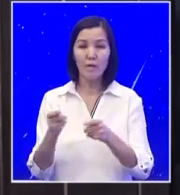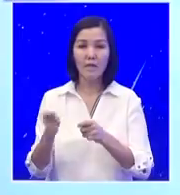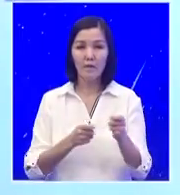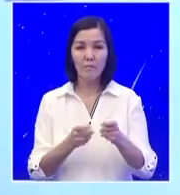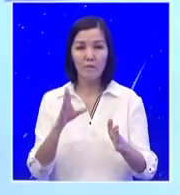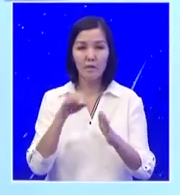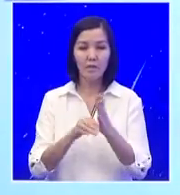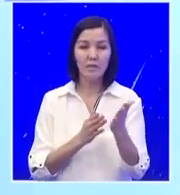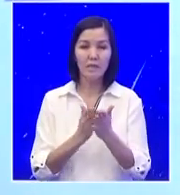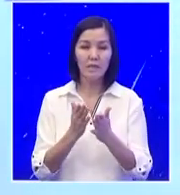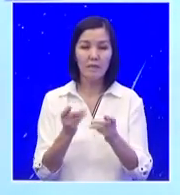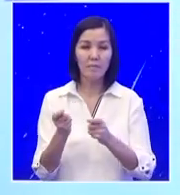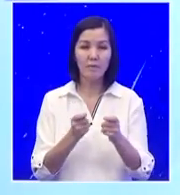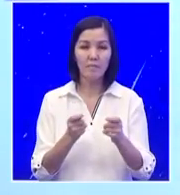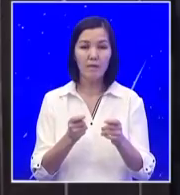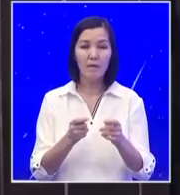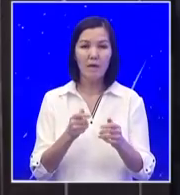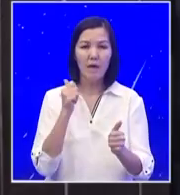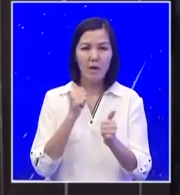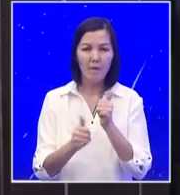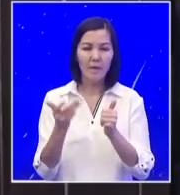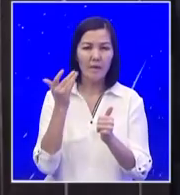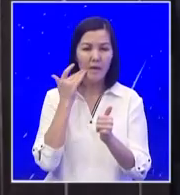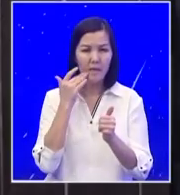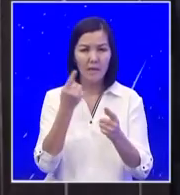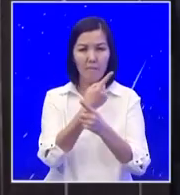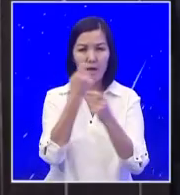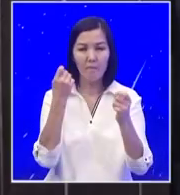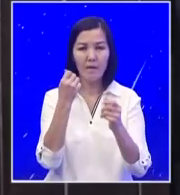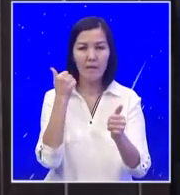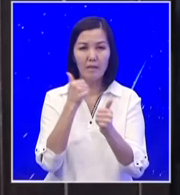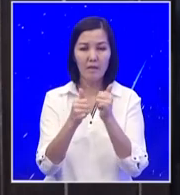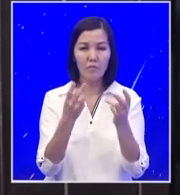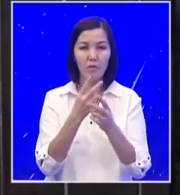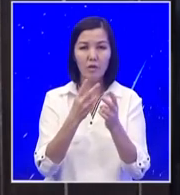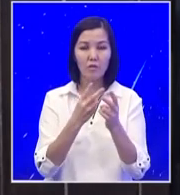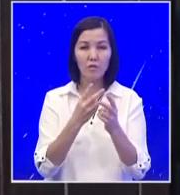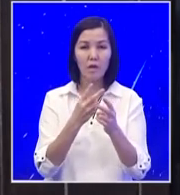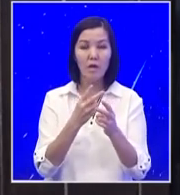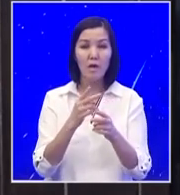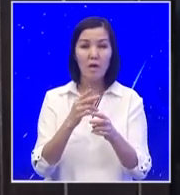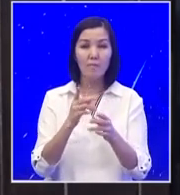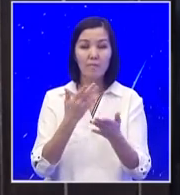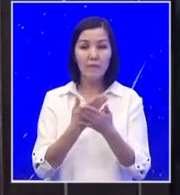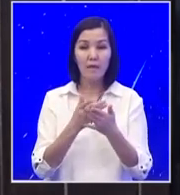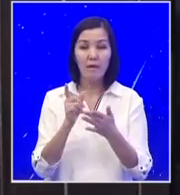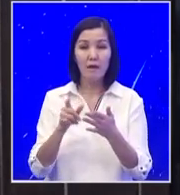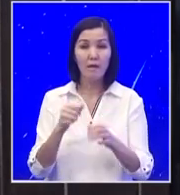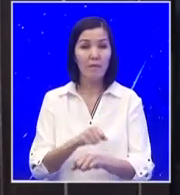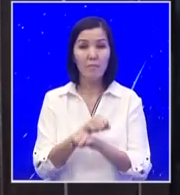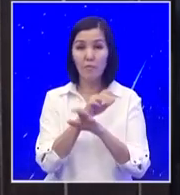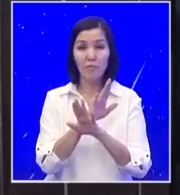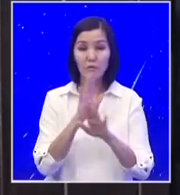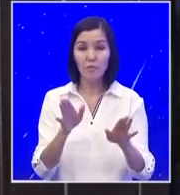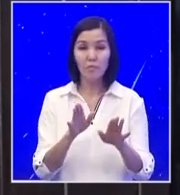ішкі саясат деген секілді ақпаратты үздіксіз жеткізіп отырса, халық ары қарай көтерілмейді, халық түсінеді. Демек, белгілі бір органдар